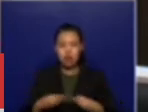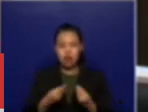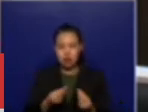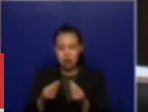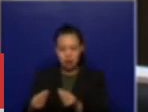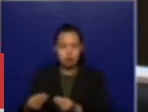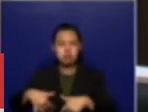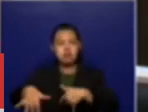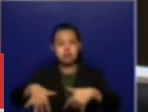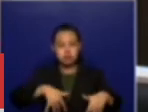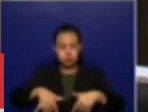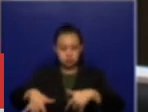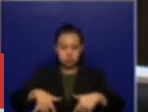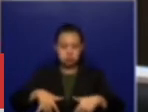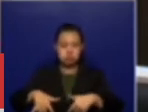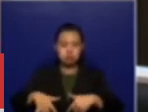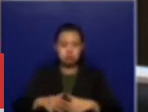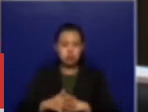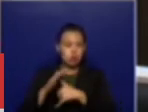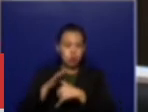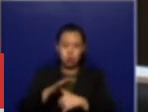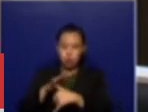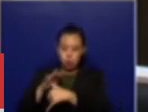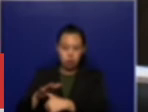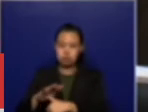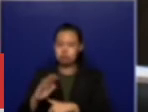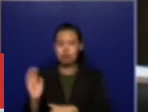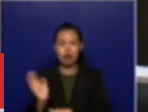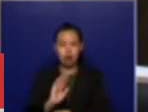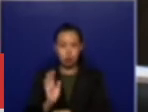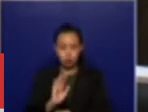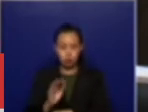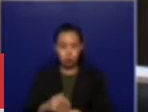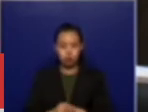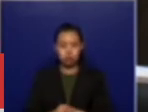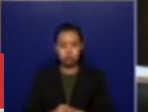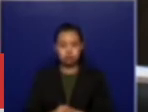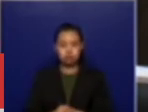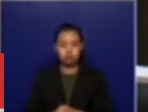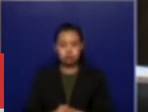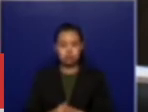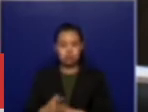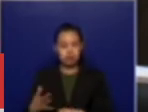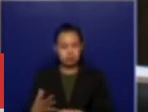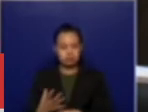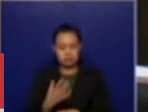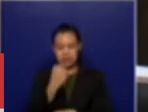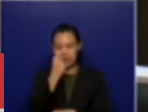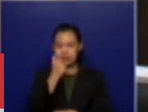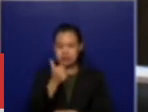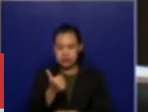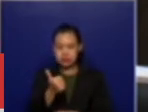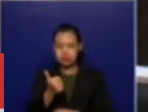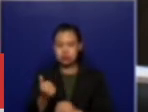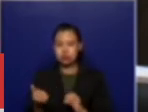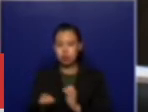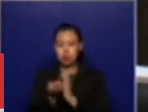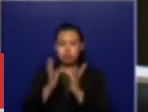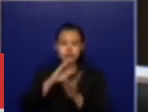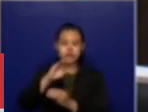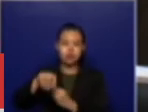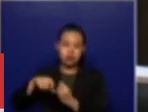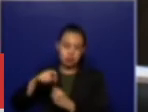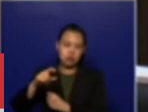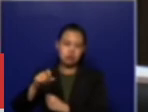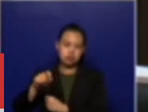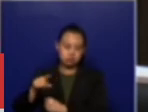ชาชนท่านนายกต้องเข้าใจว่าการเมืองที่ดีมีผลต่อเศรษฐกิจครับ